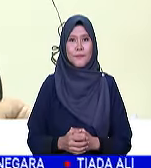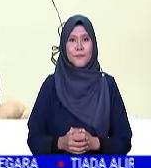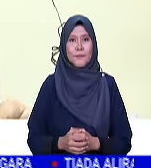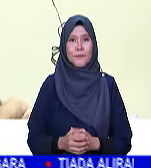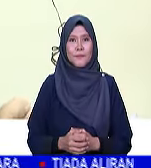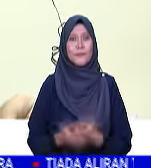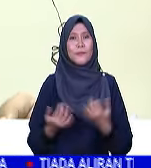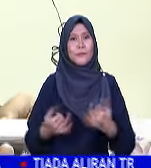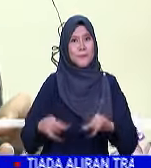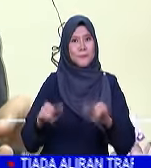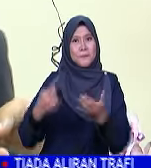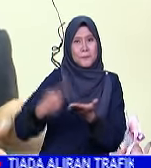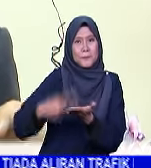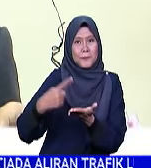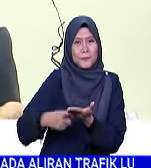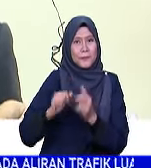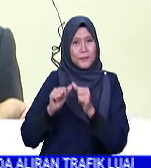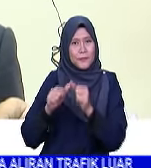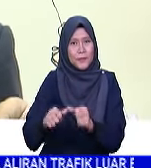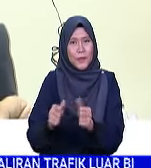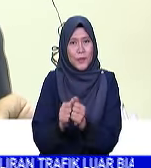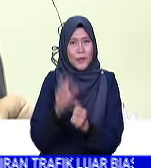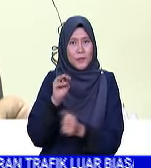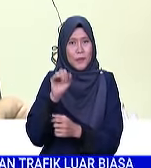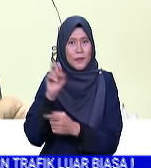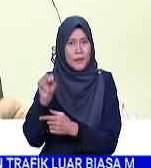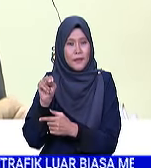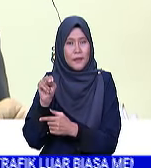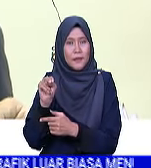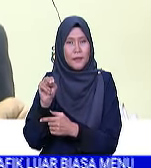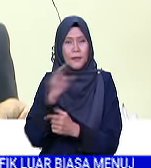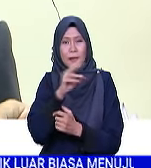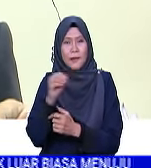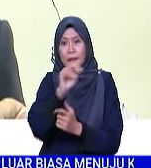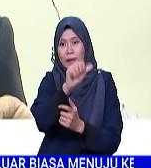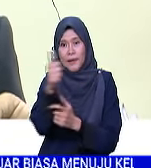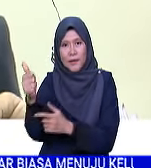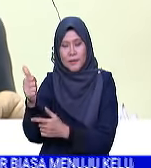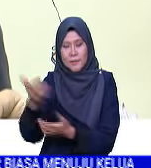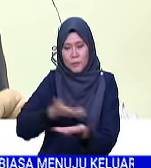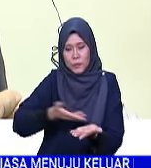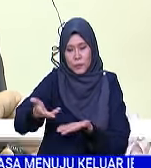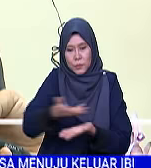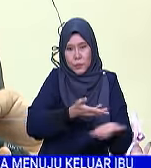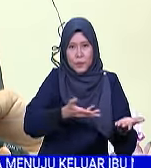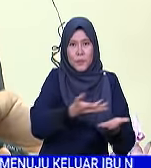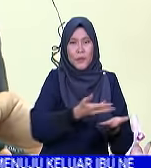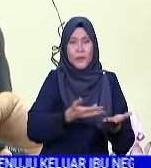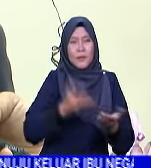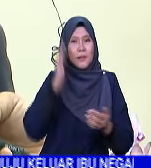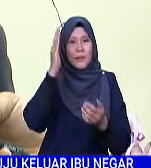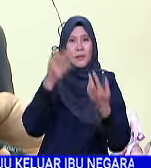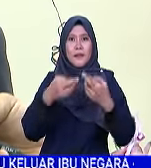Kita sedang berbincang berterusan dengan MSN dan beberapa stakeholder yang tertentu. Dan kita